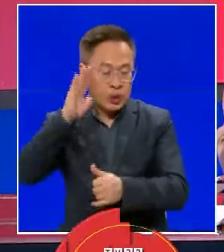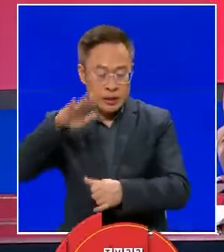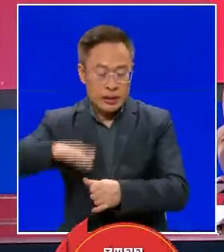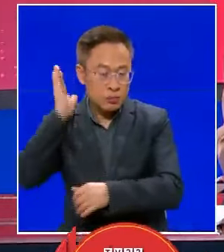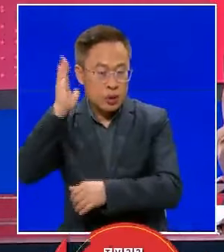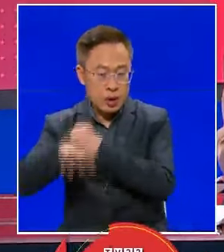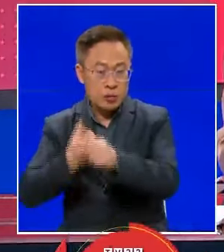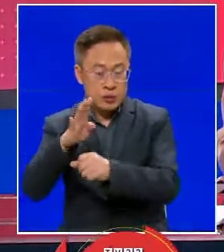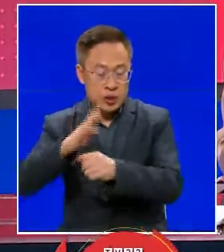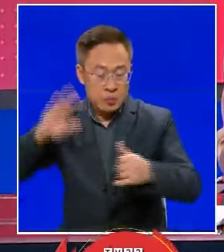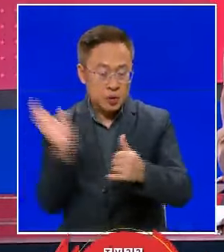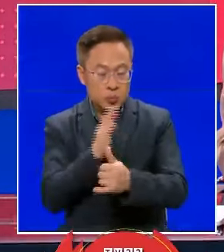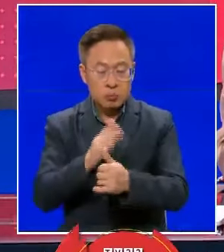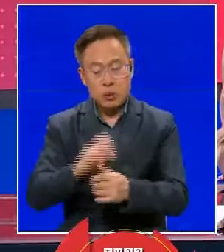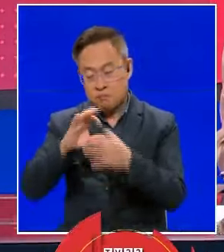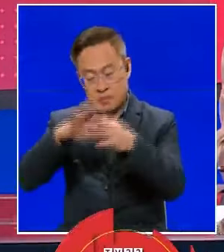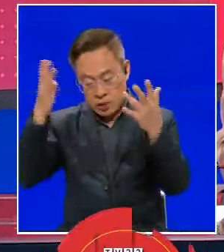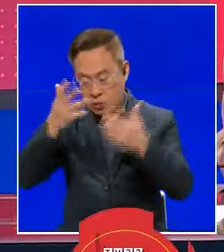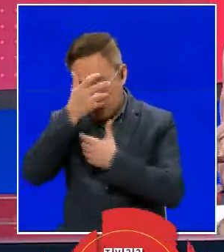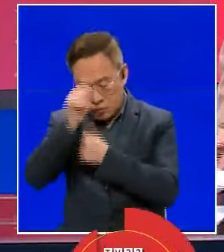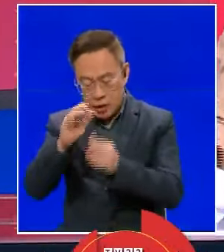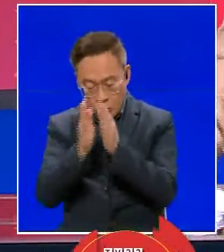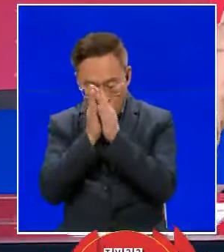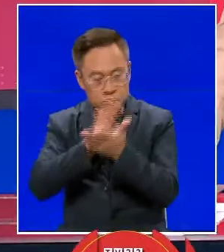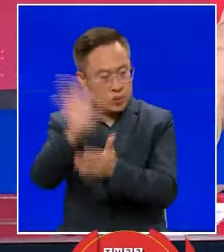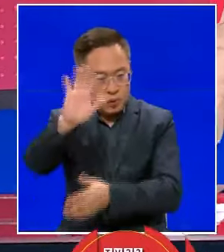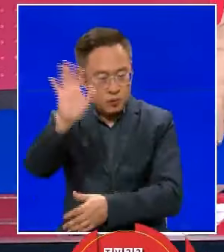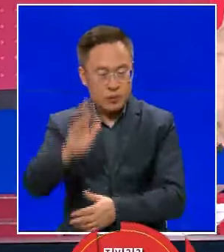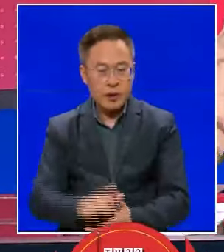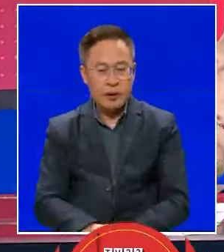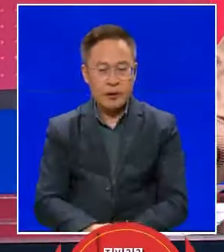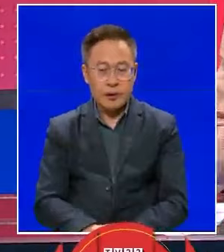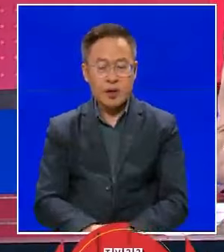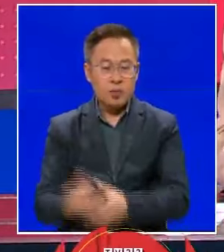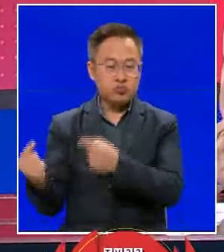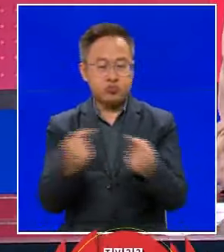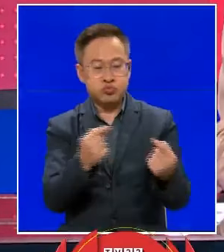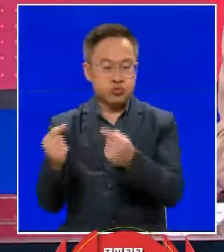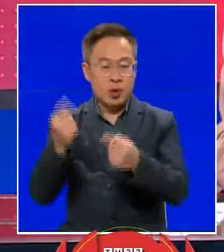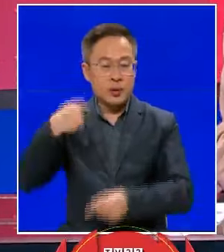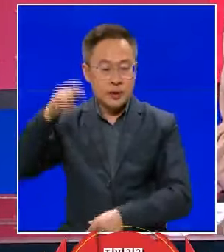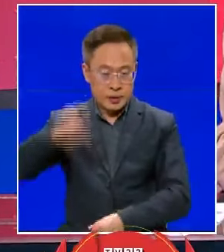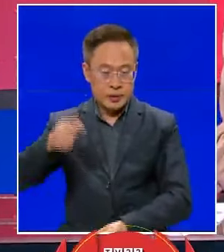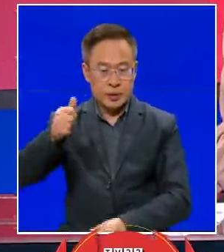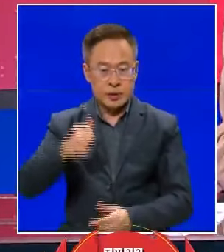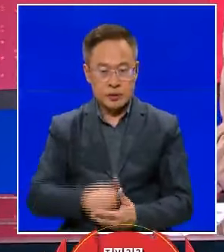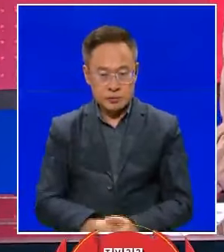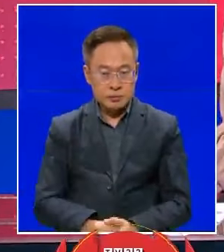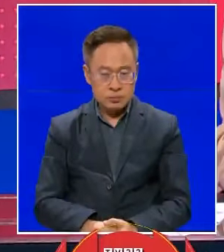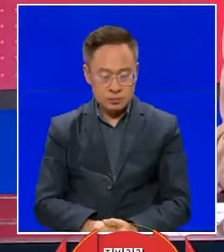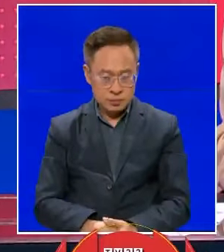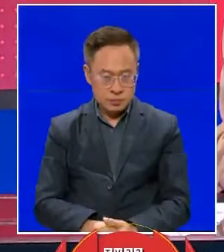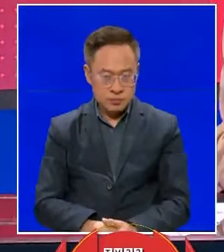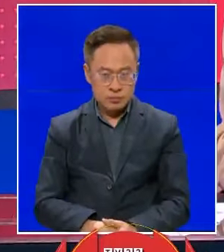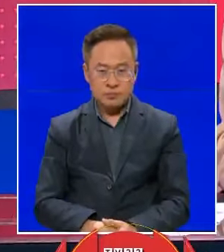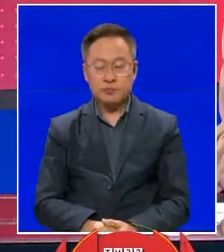ก็เจ้าตัวก็บอกว่ากันไปตามกฎหมายฮะตามว่าจะสู้คดีกันยังไงทีนี้คุณแม่เองเนี่ยนะครับเขา